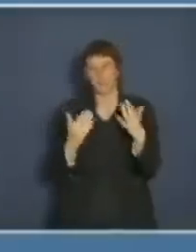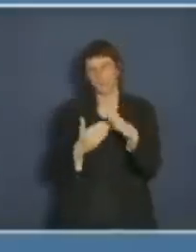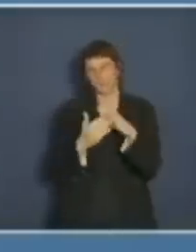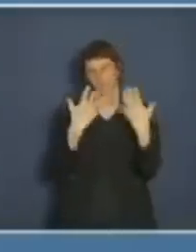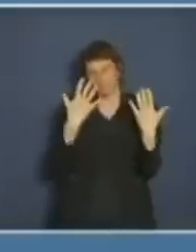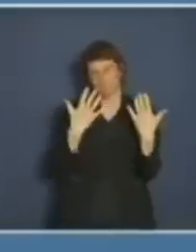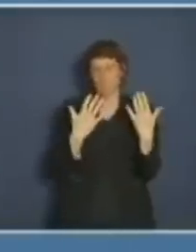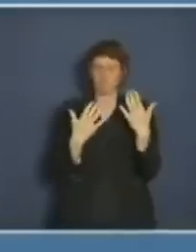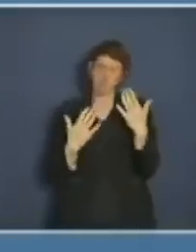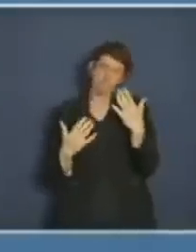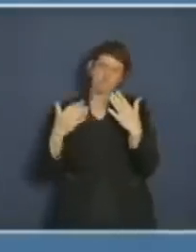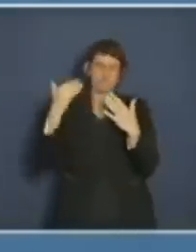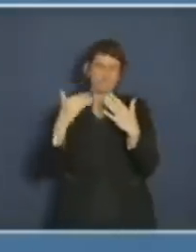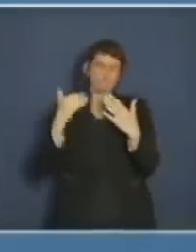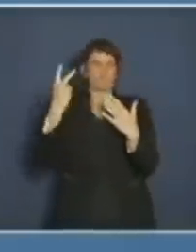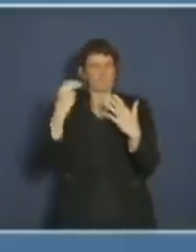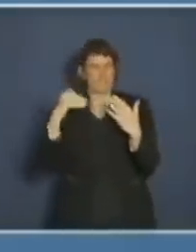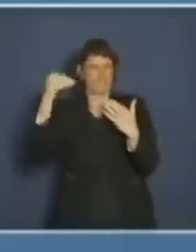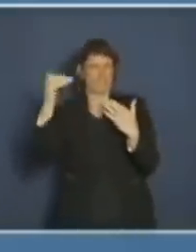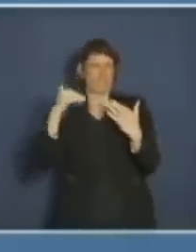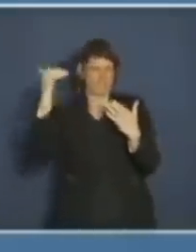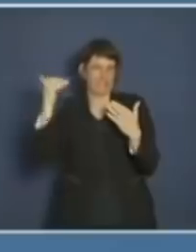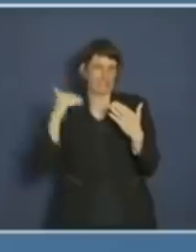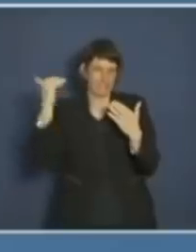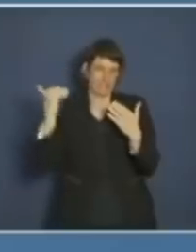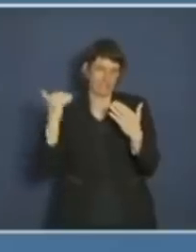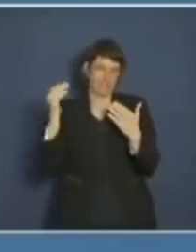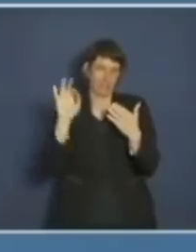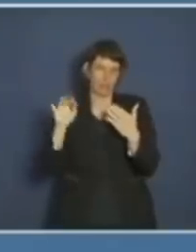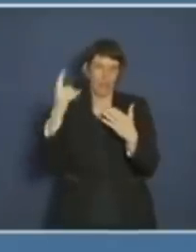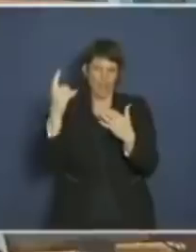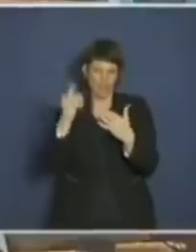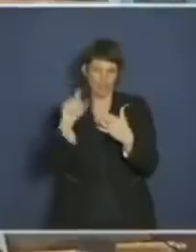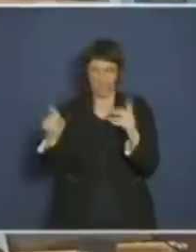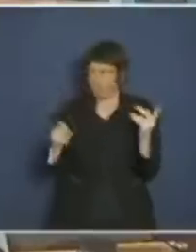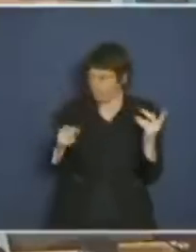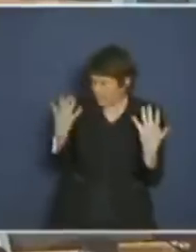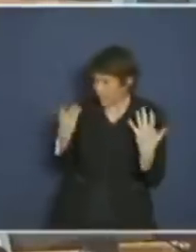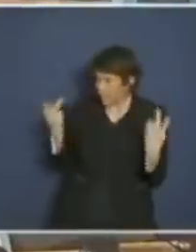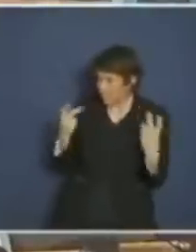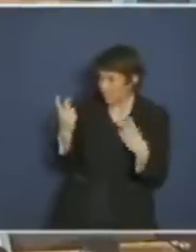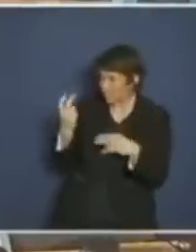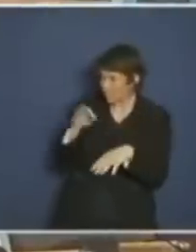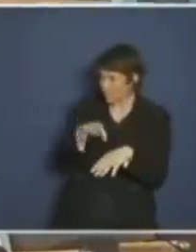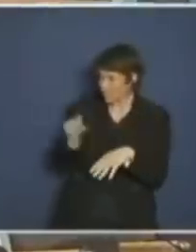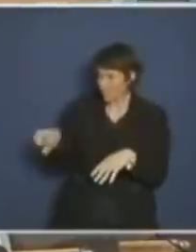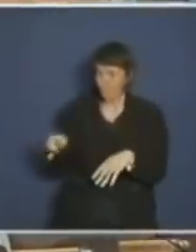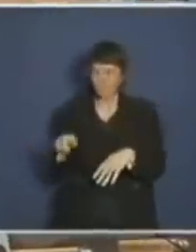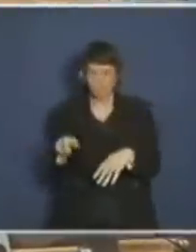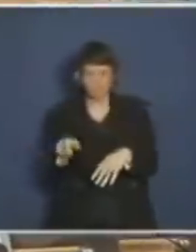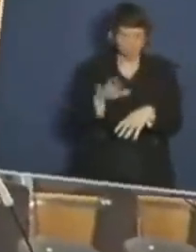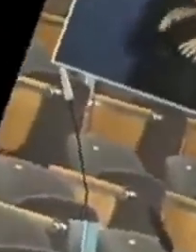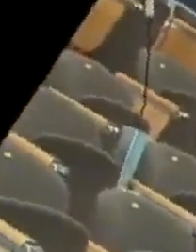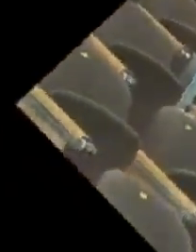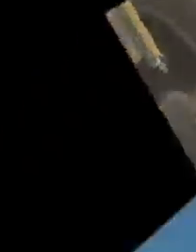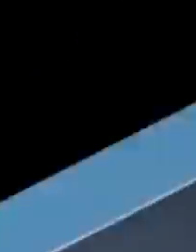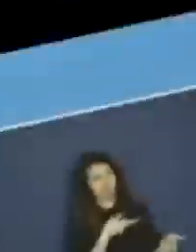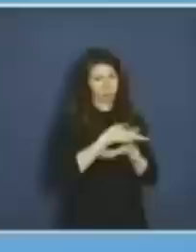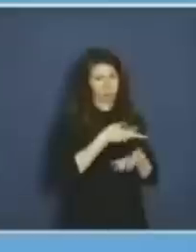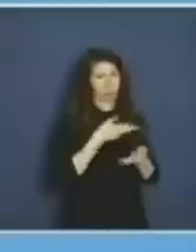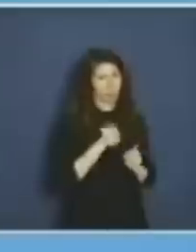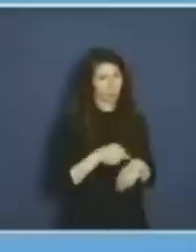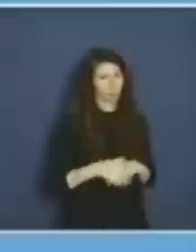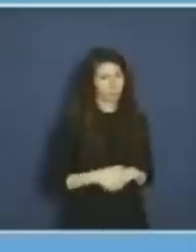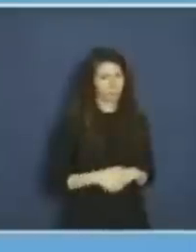dass dann pro Arztpraxis Impfungen stattfinden können. 10 oder 20 Personen? Ungefähr, ja. Herr